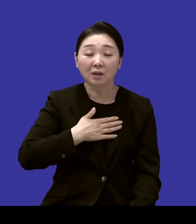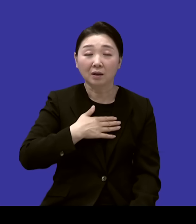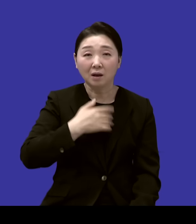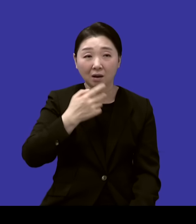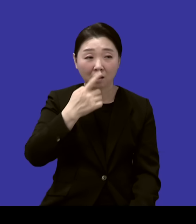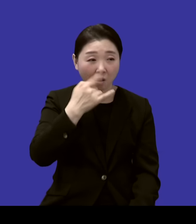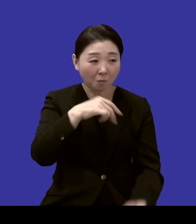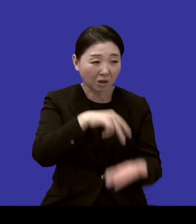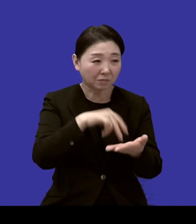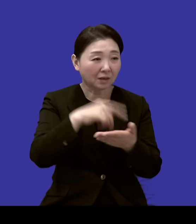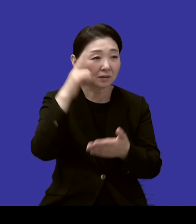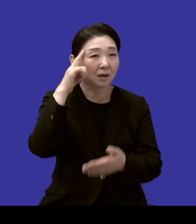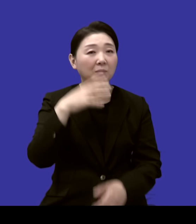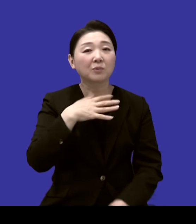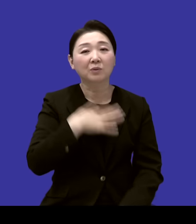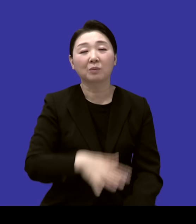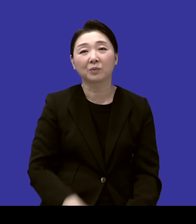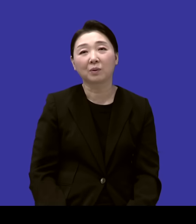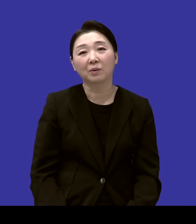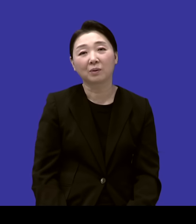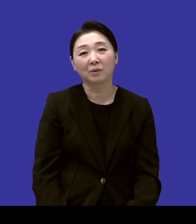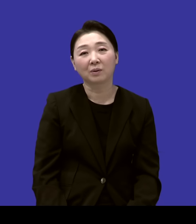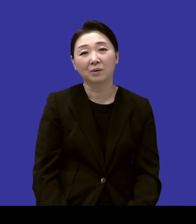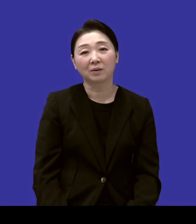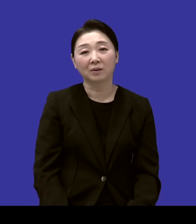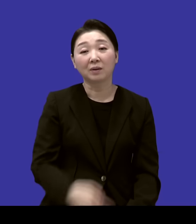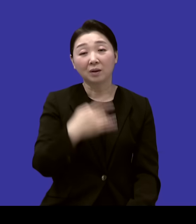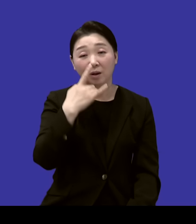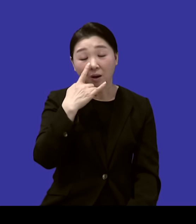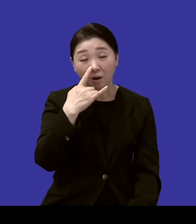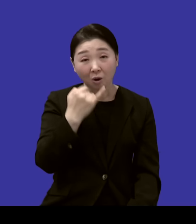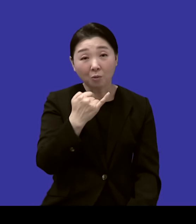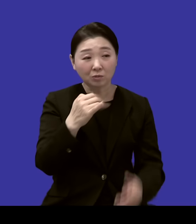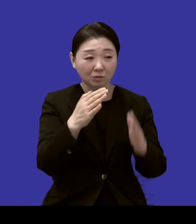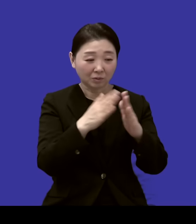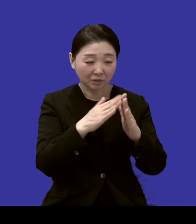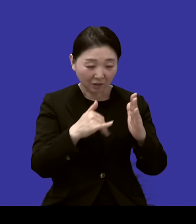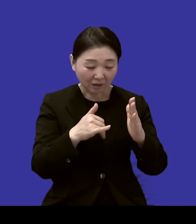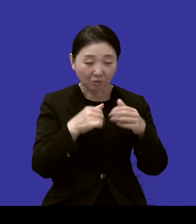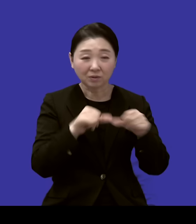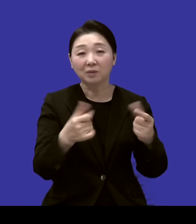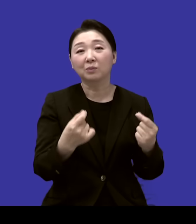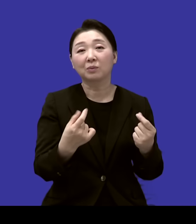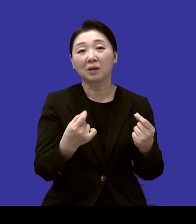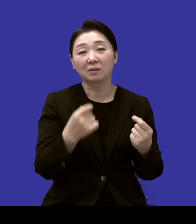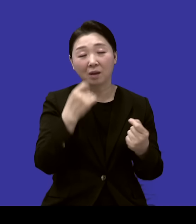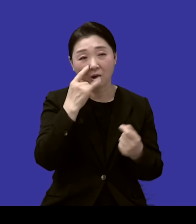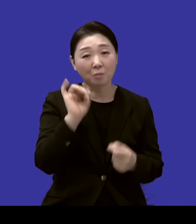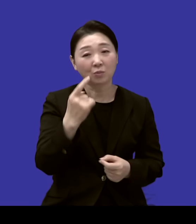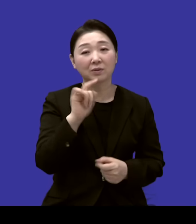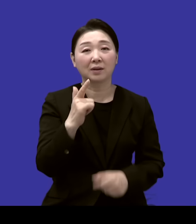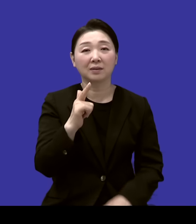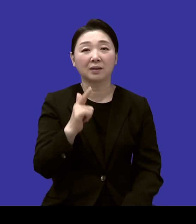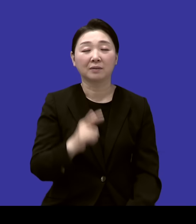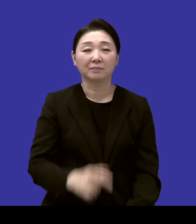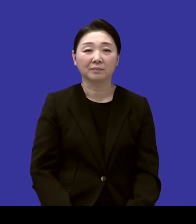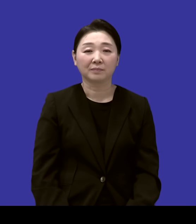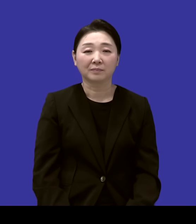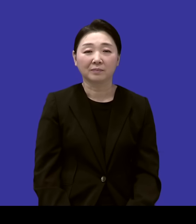입장에서 생각해 본 적이 없는 거예요. 예. 어머니도 정말 가정이 깨지신 거잖아요. 어머니의 이 원인이 아니었던 거잖아요. 예.